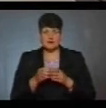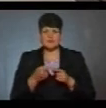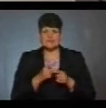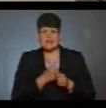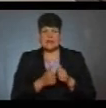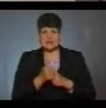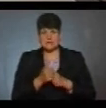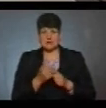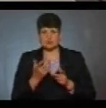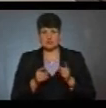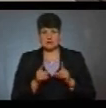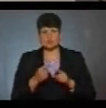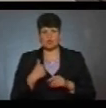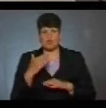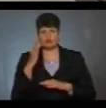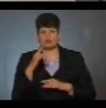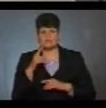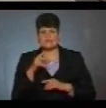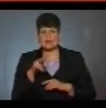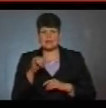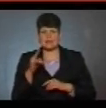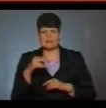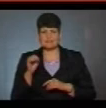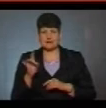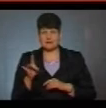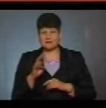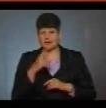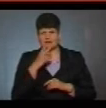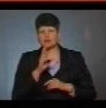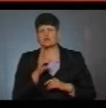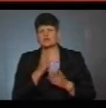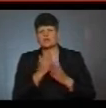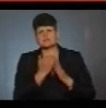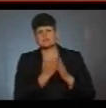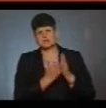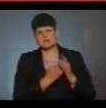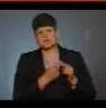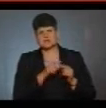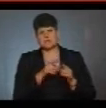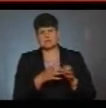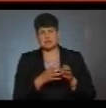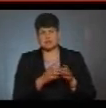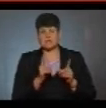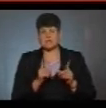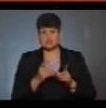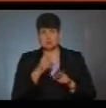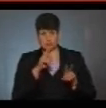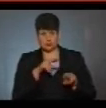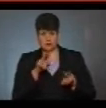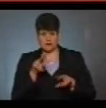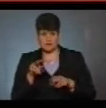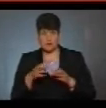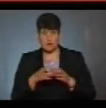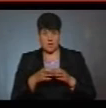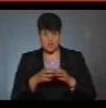так, коли дійсно голосують за лідера, навіть не дивлячись на те, хто є в списках цієї політичної партії. Навіть якщо ми пройдемося по партії, то